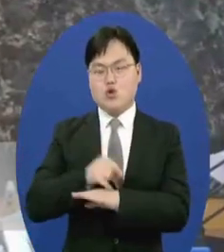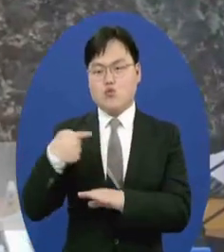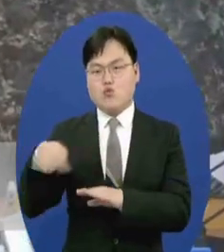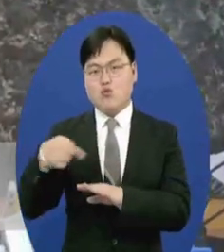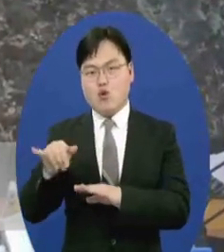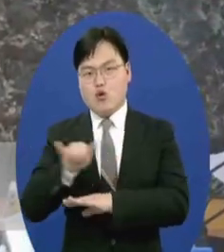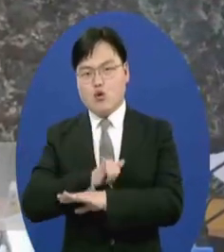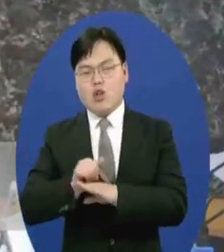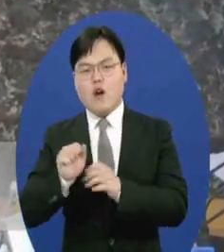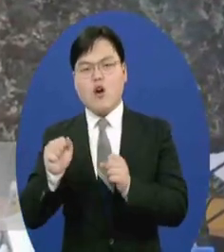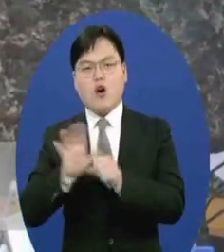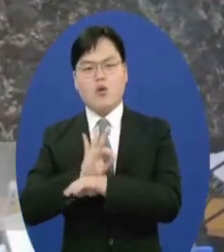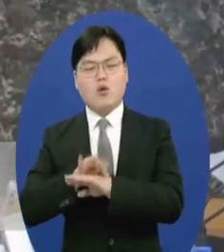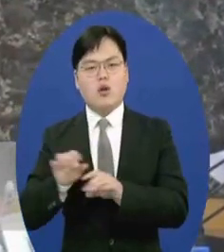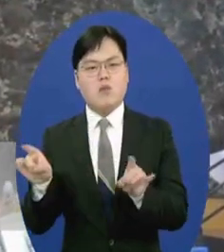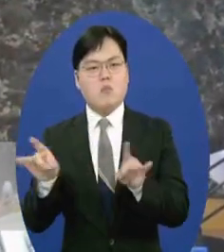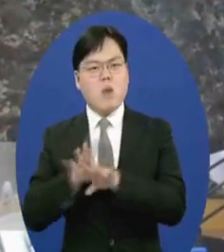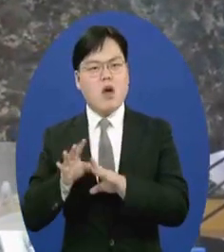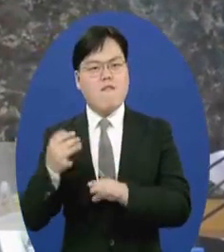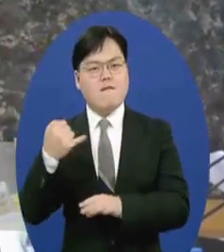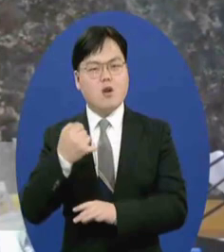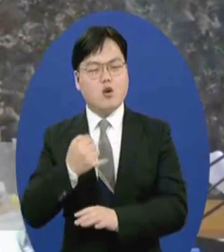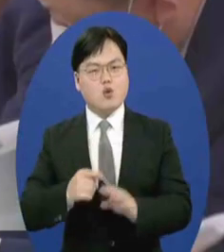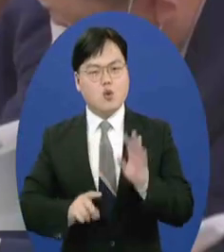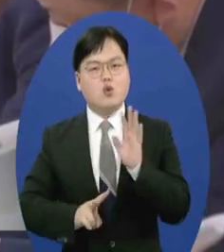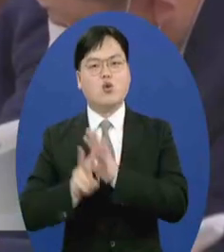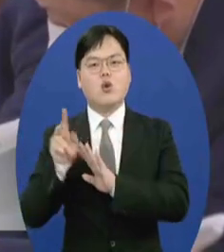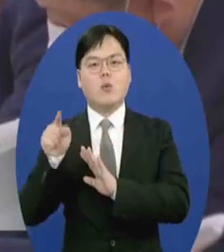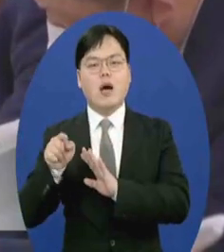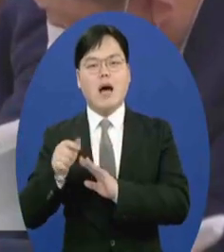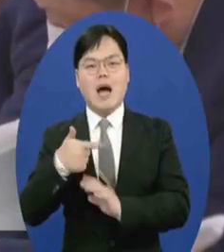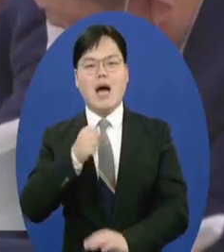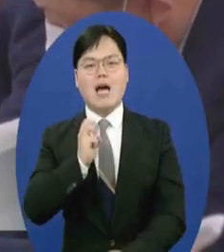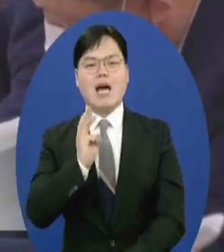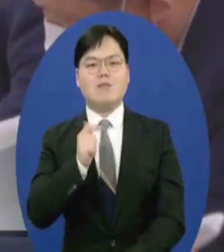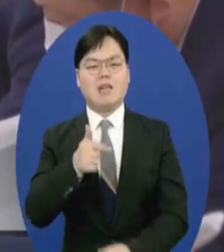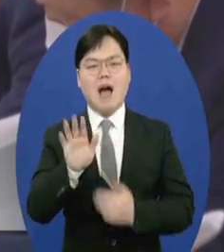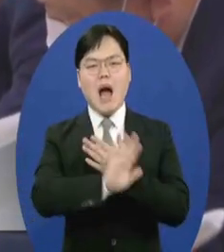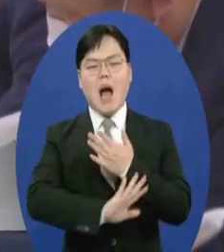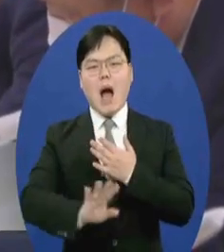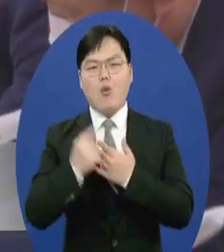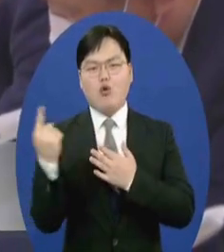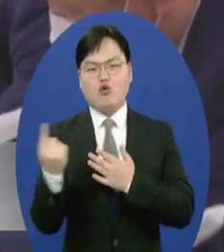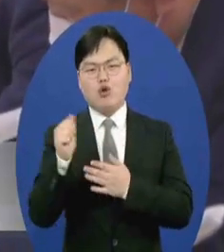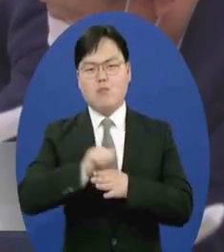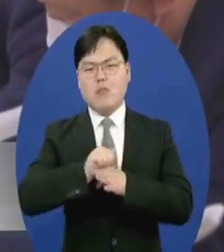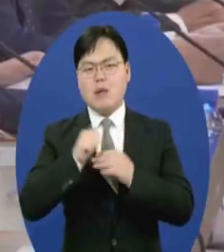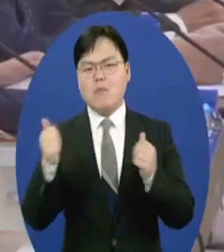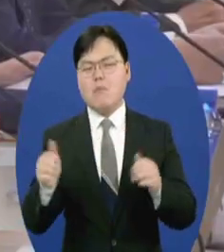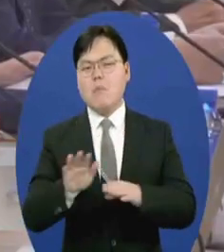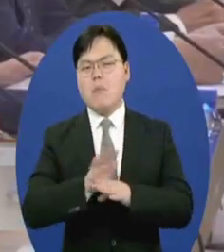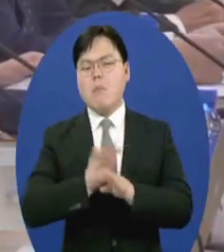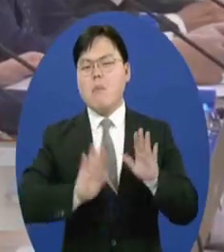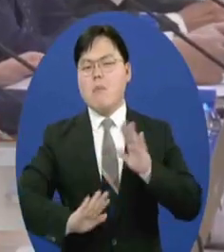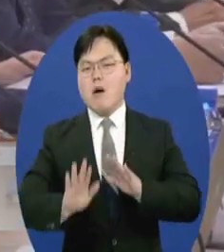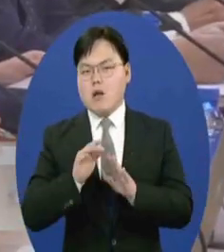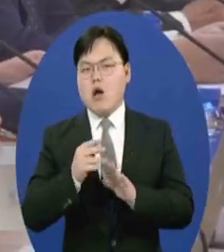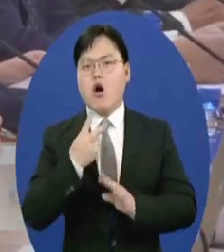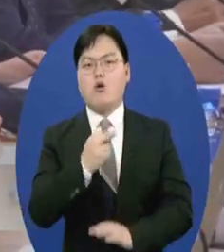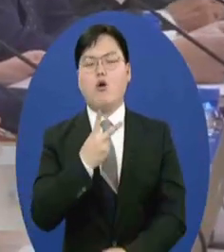орнуудад вирусны шинэ хувилбарууд дэгдэж байгаатай холбогдуулан гамшгаас хамгаалах бүх нийтийн өндөржүүлсэн бэлэн байдлын